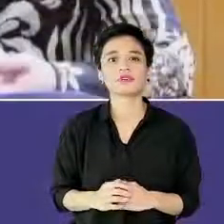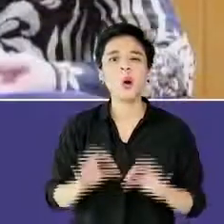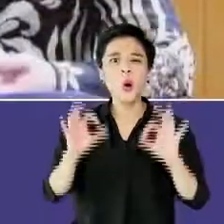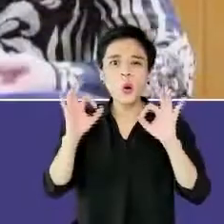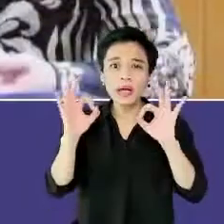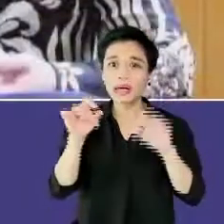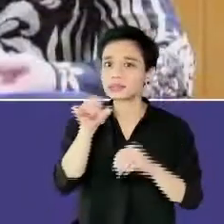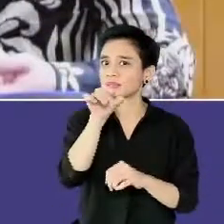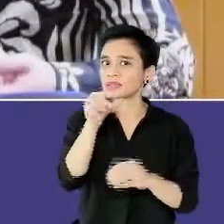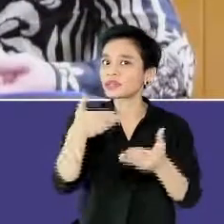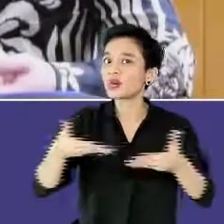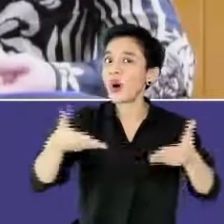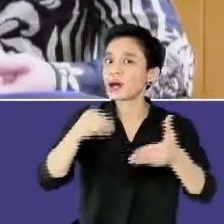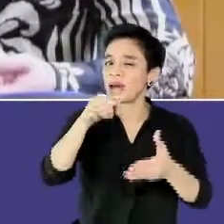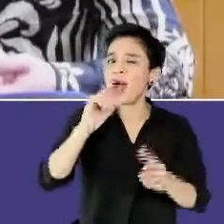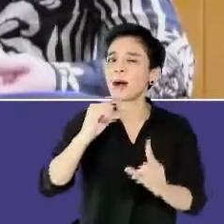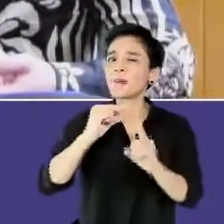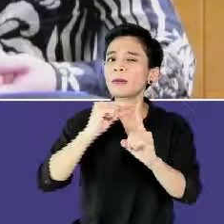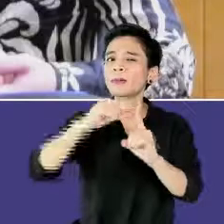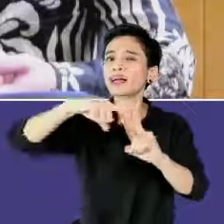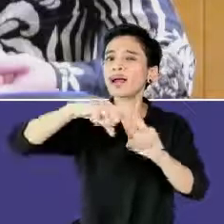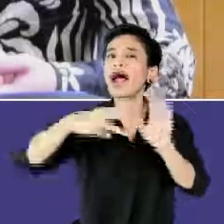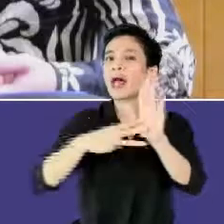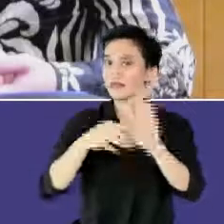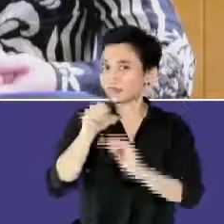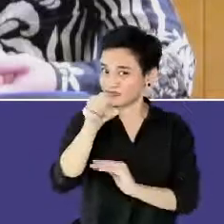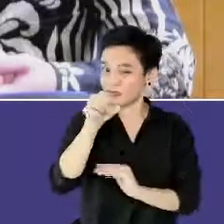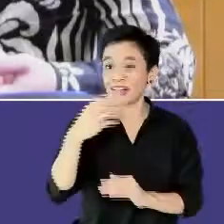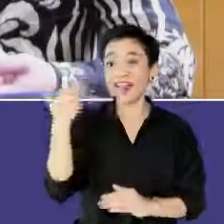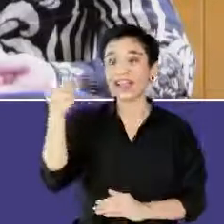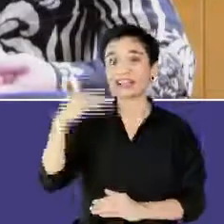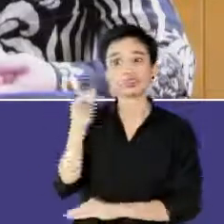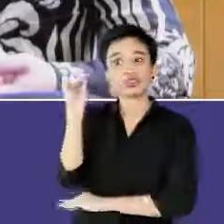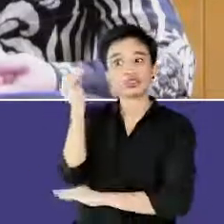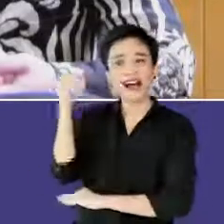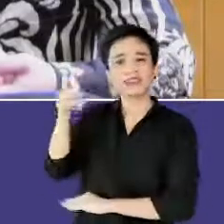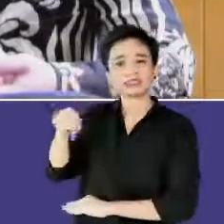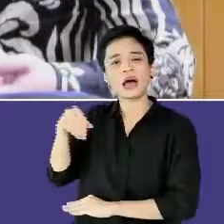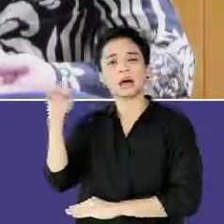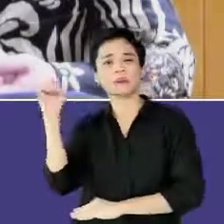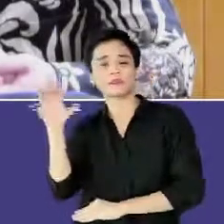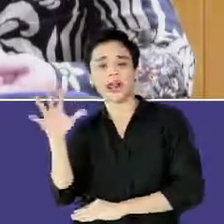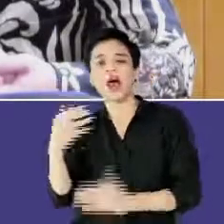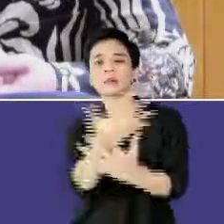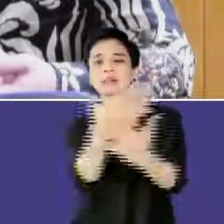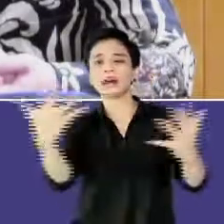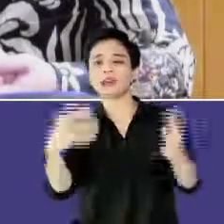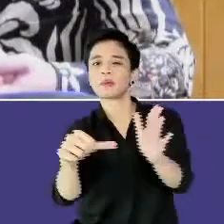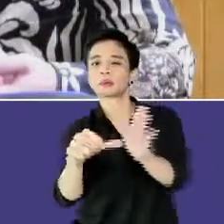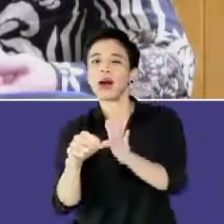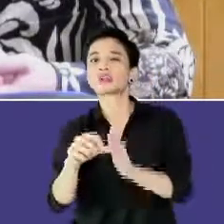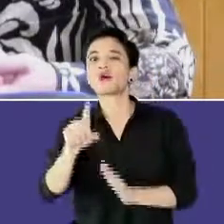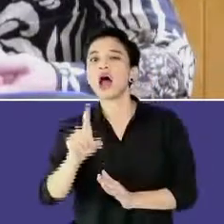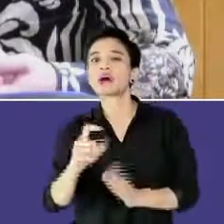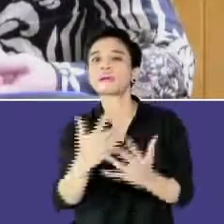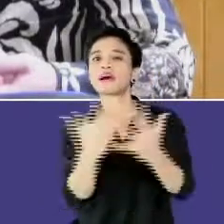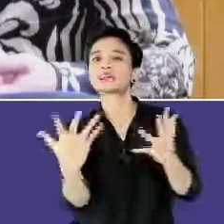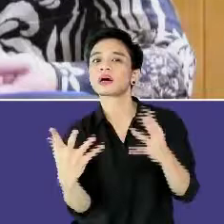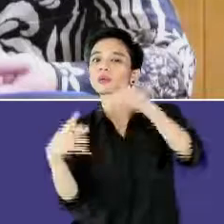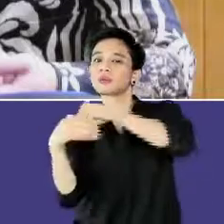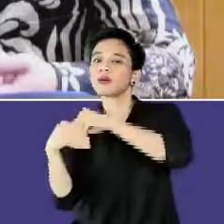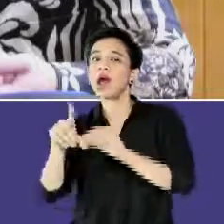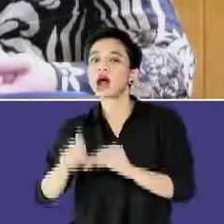sekarang soal PPKI micro Mas Emil kalau di Jakarta tadi masih ada butuh dukungan dari masyarakat seperti itu ya Apakah di Jawa Timur